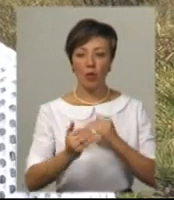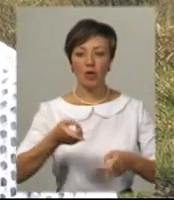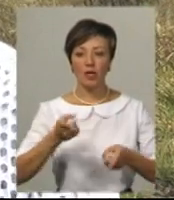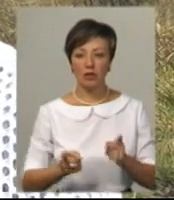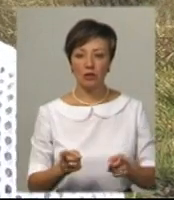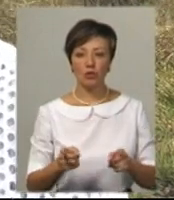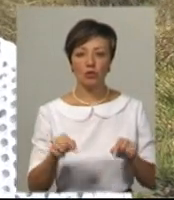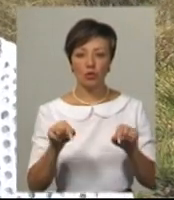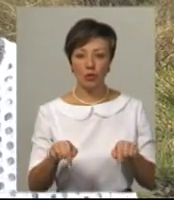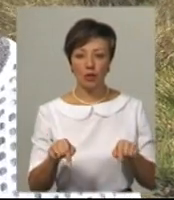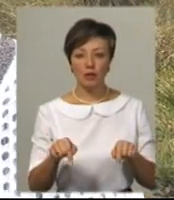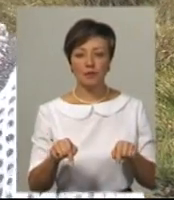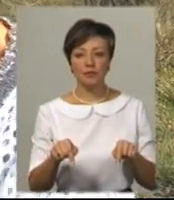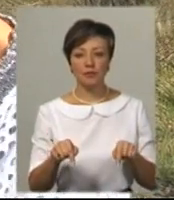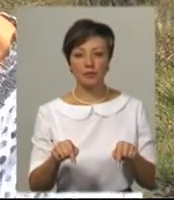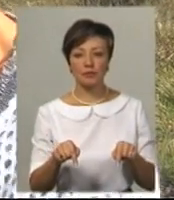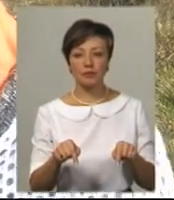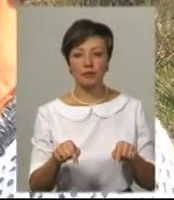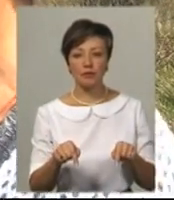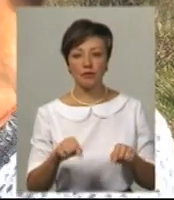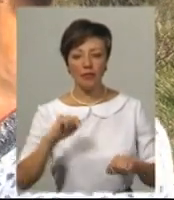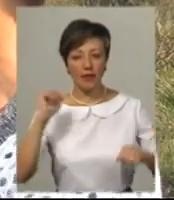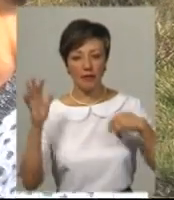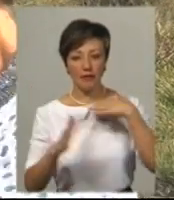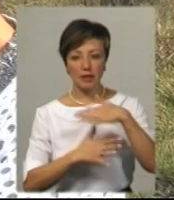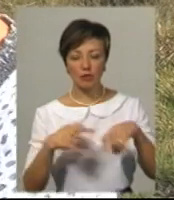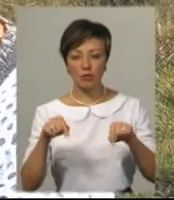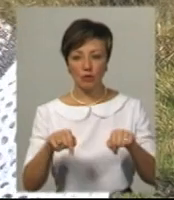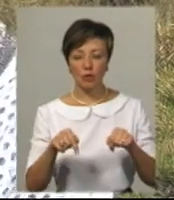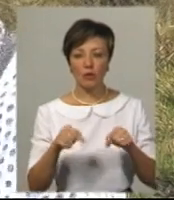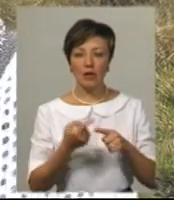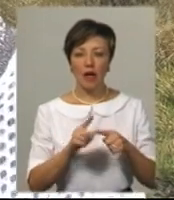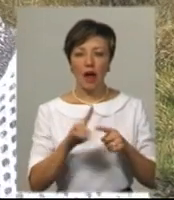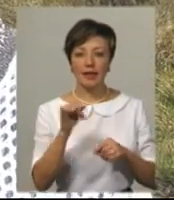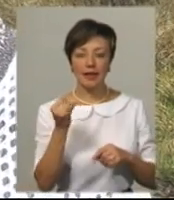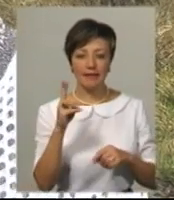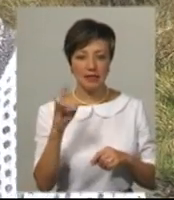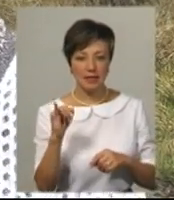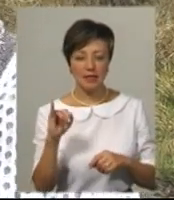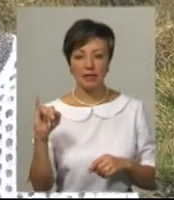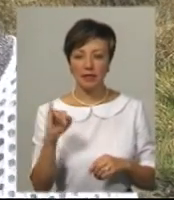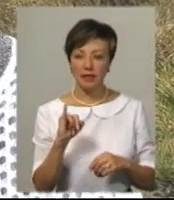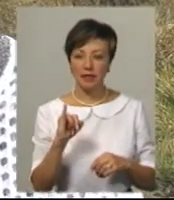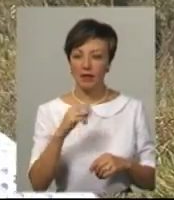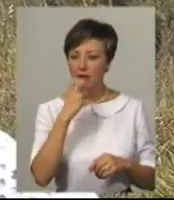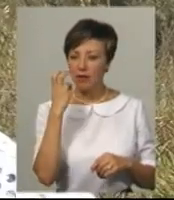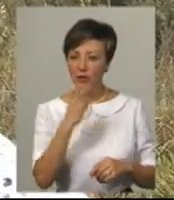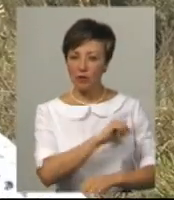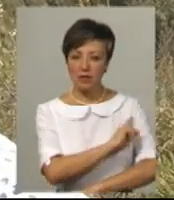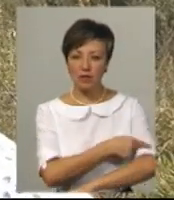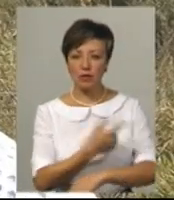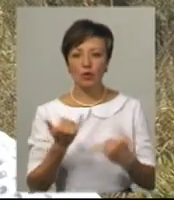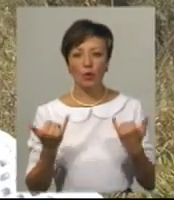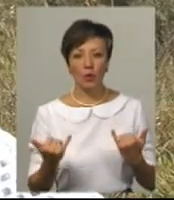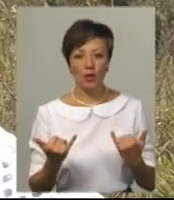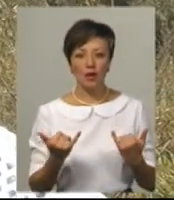сильний був, якраз вітер був з цієї сторони, як з Андріковиць, і вонь дуже був. Сьогодні